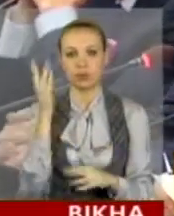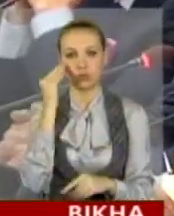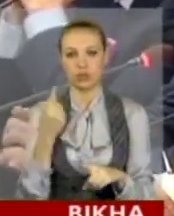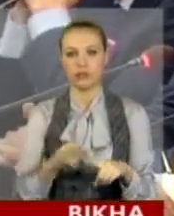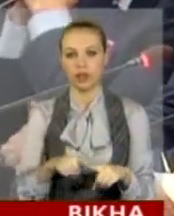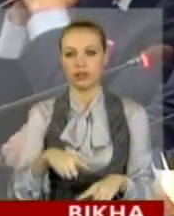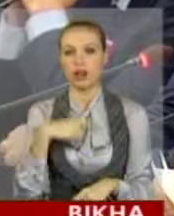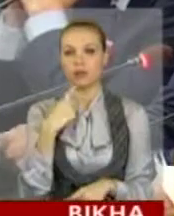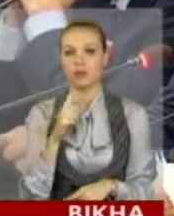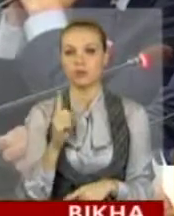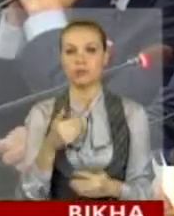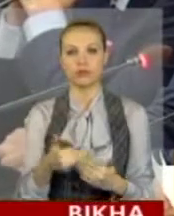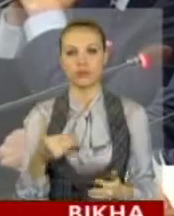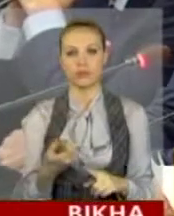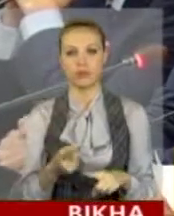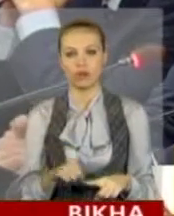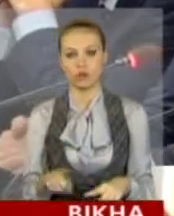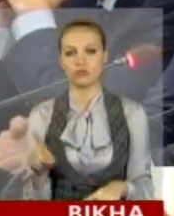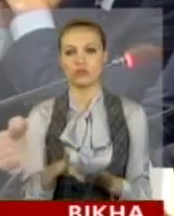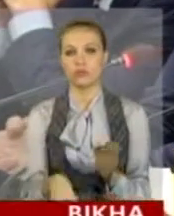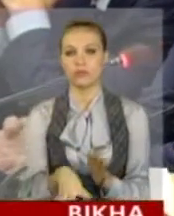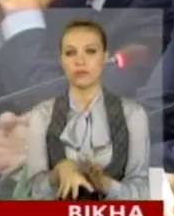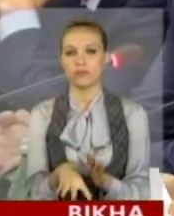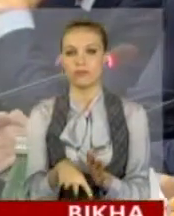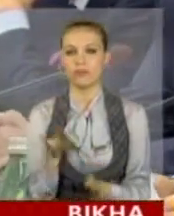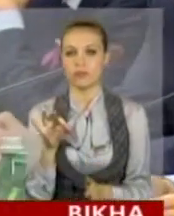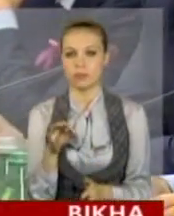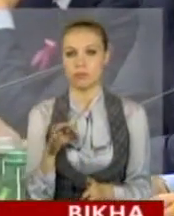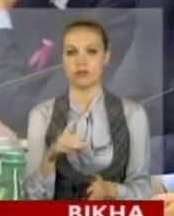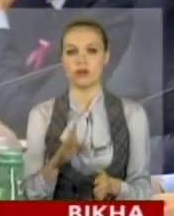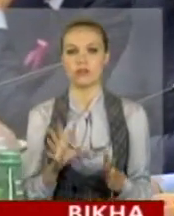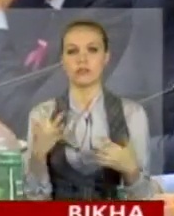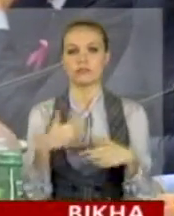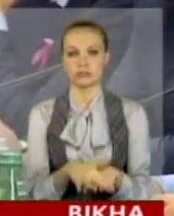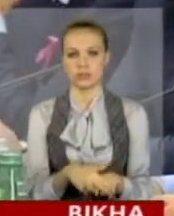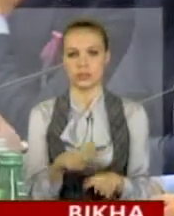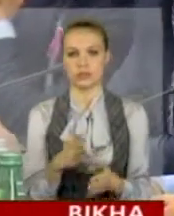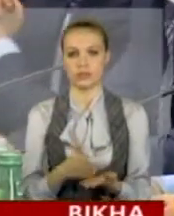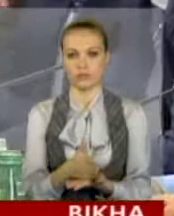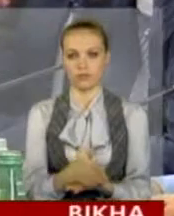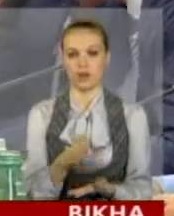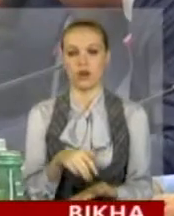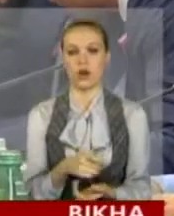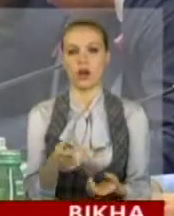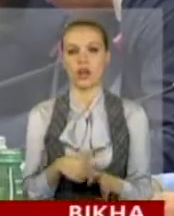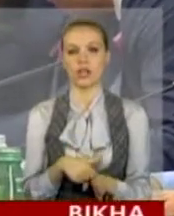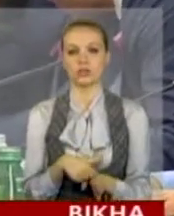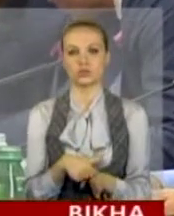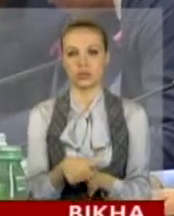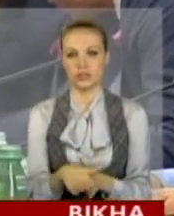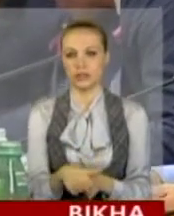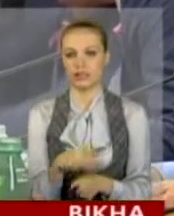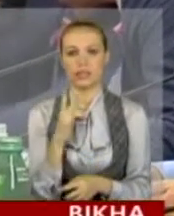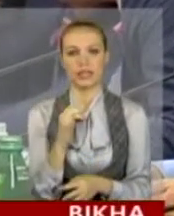это, говорить прежде всего о том, что выбор внешнеэкономической интеграции, вектора интеграции осуществляется